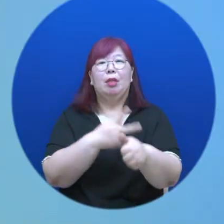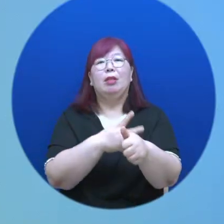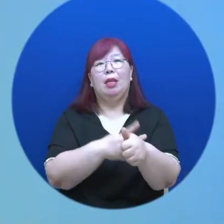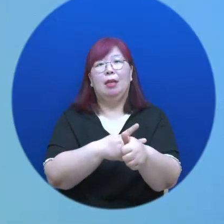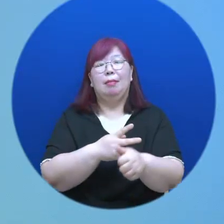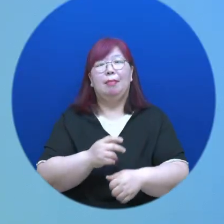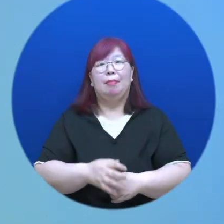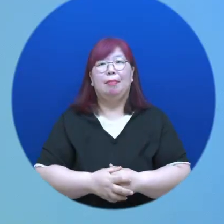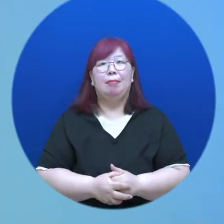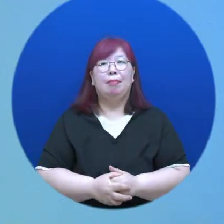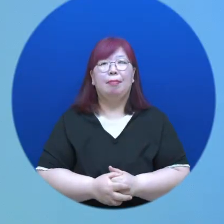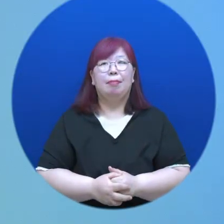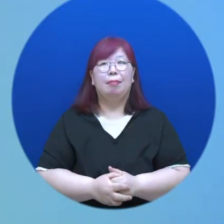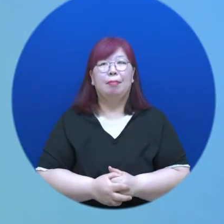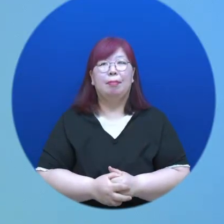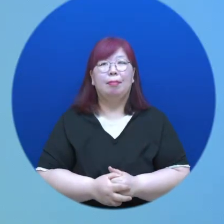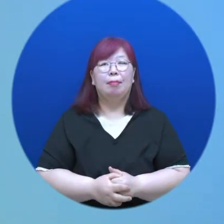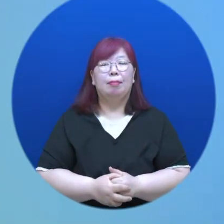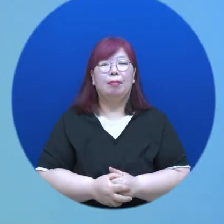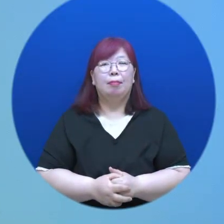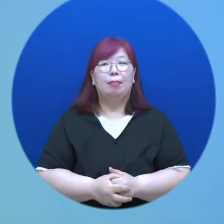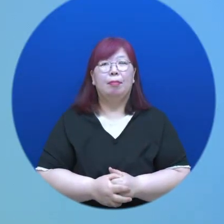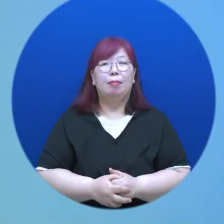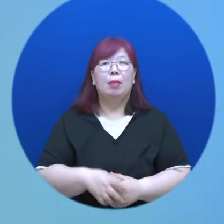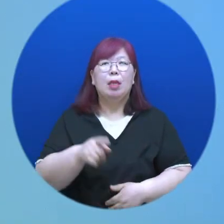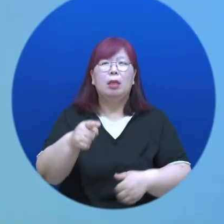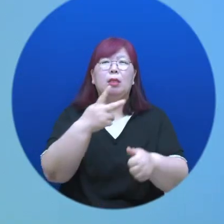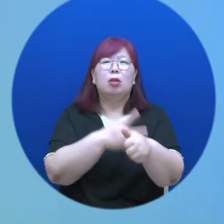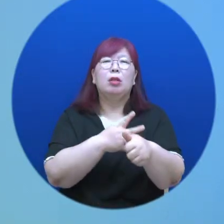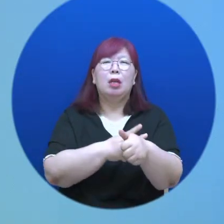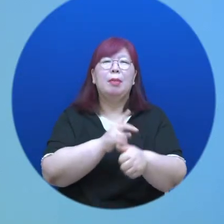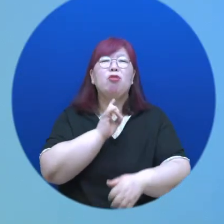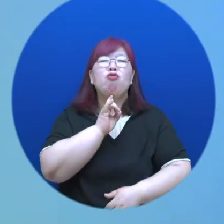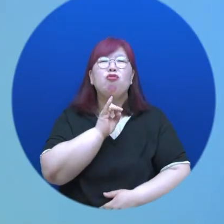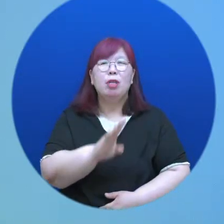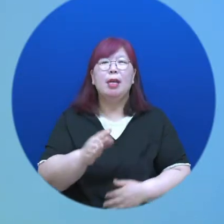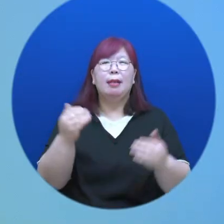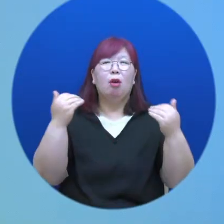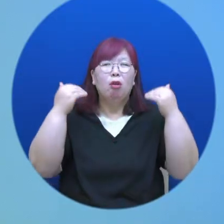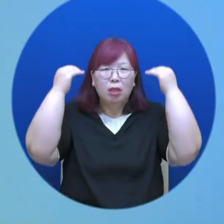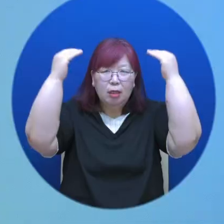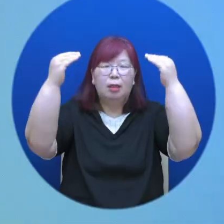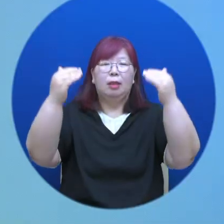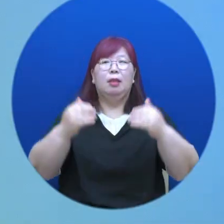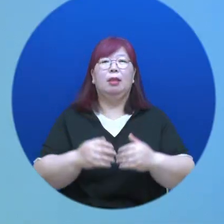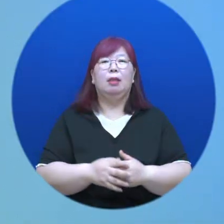그런데 그 선생님이 유일한 어른,